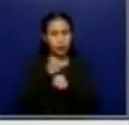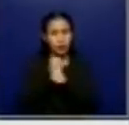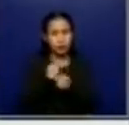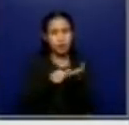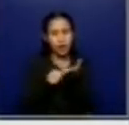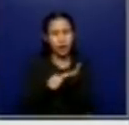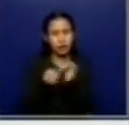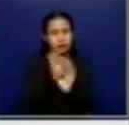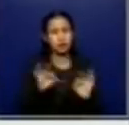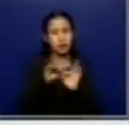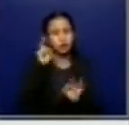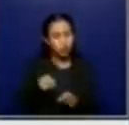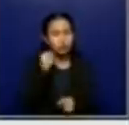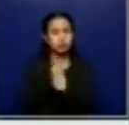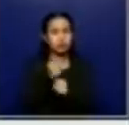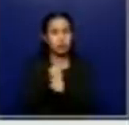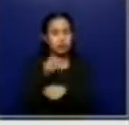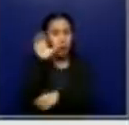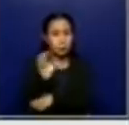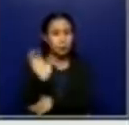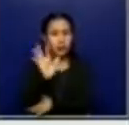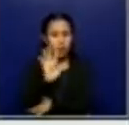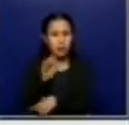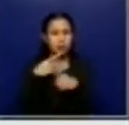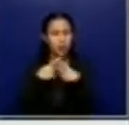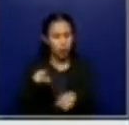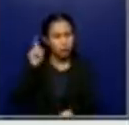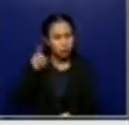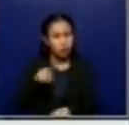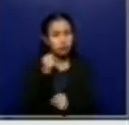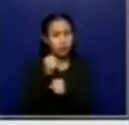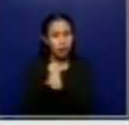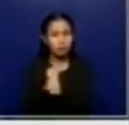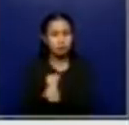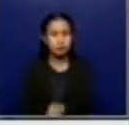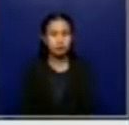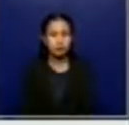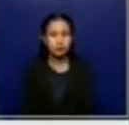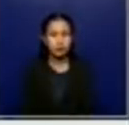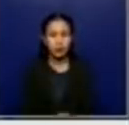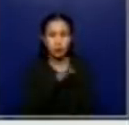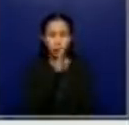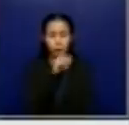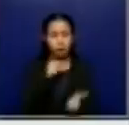ทำไม่ได้บังคับให้ทำครับควรจะทำถ้าท่านมีมติว่า